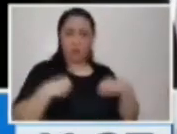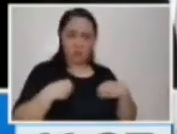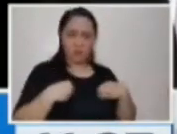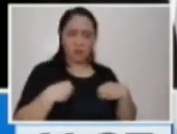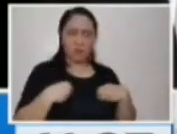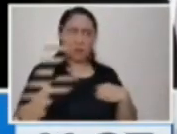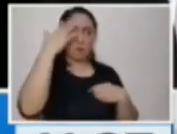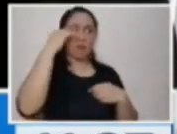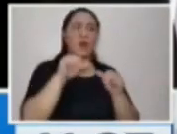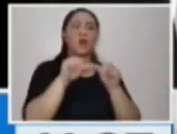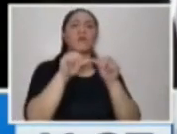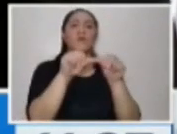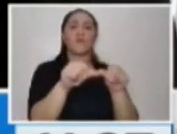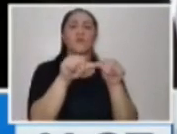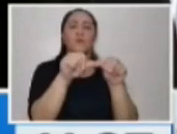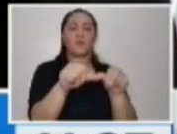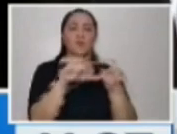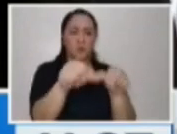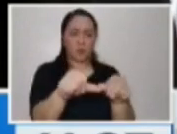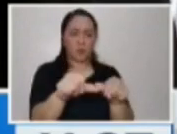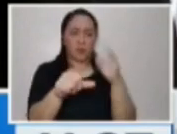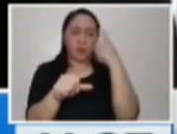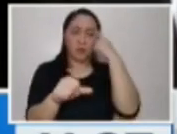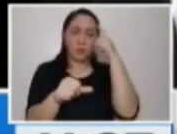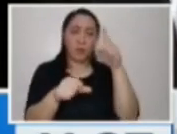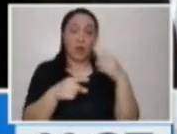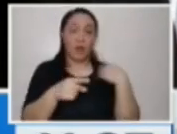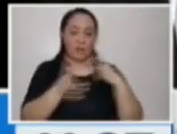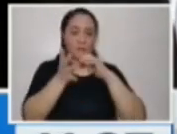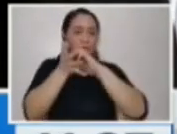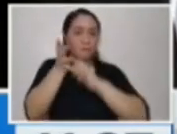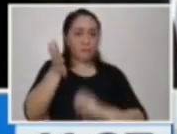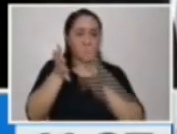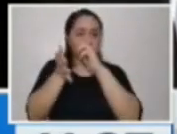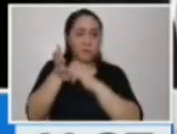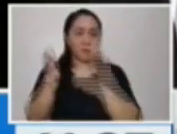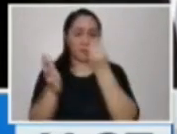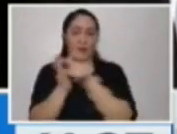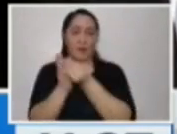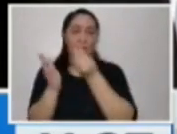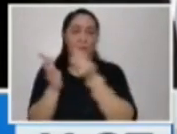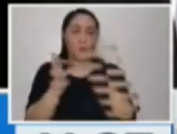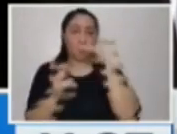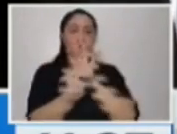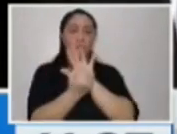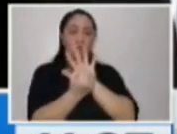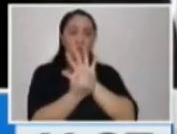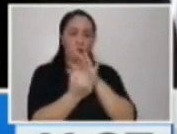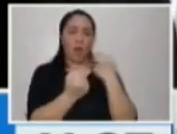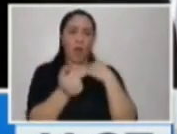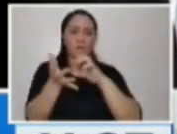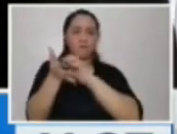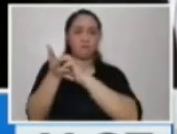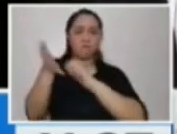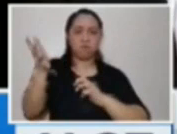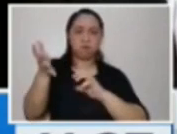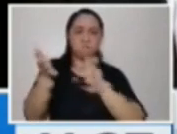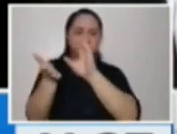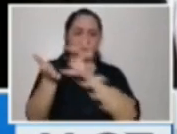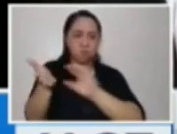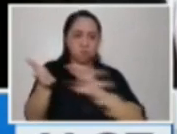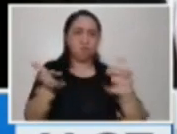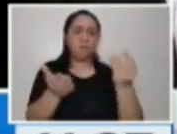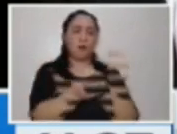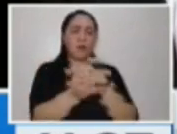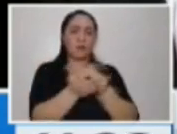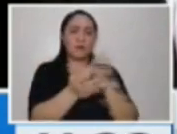ito ng PhilHealth sa pamagitan ng signature campaign at online petitions laban dito. So napakahalaga po talaga,